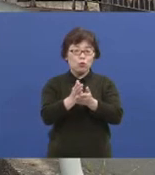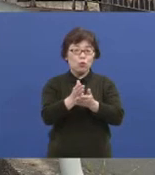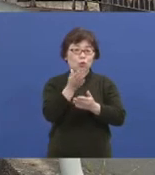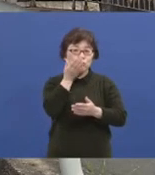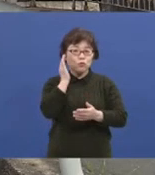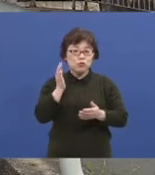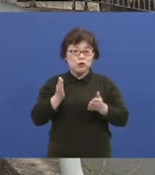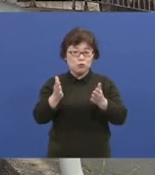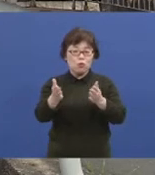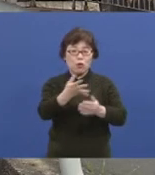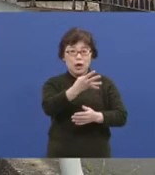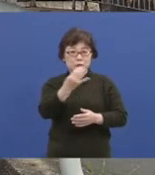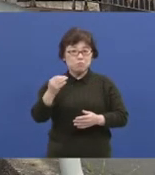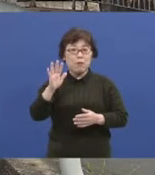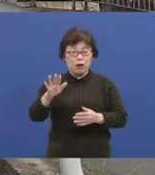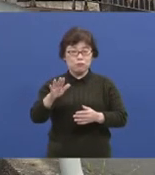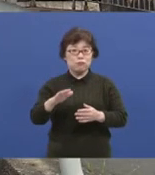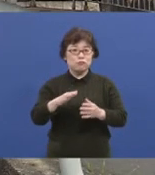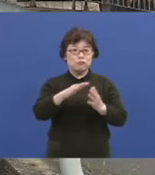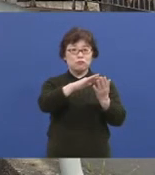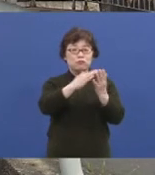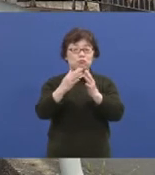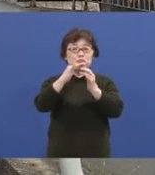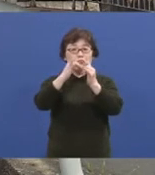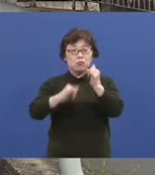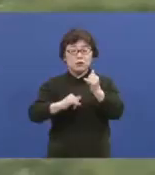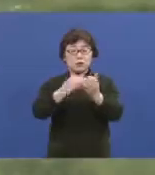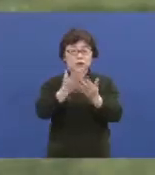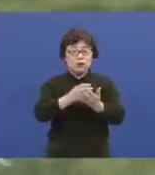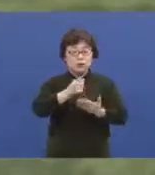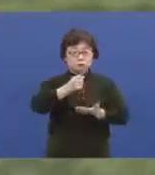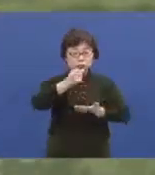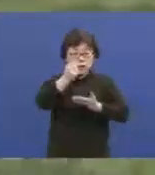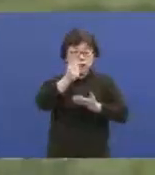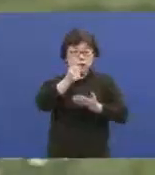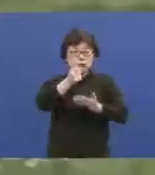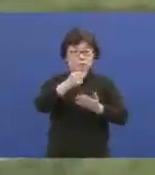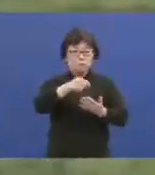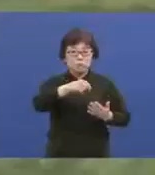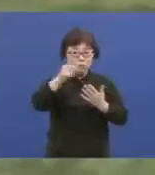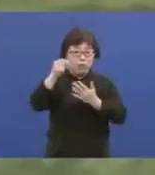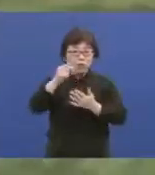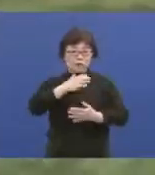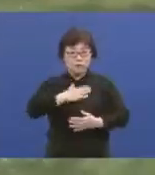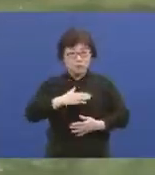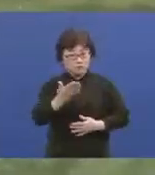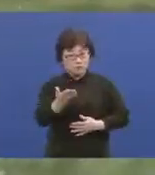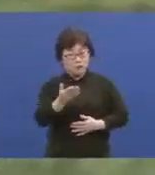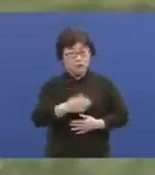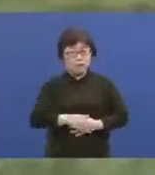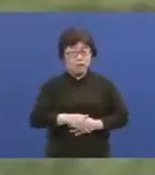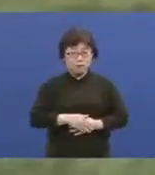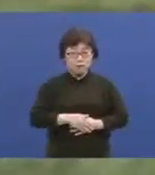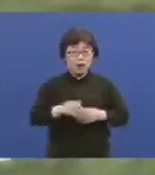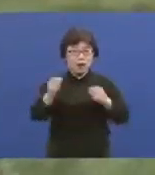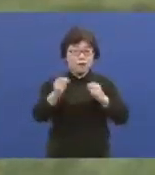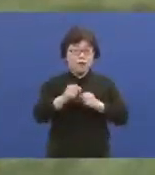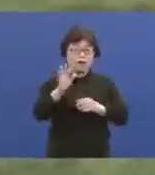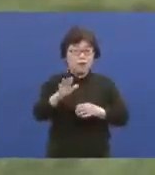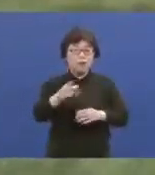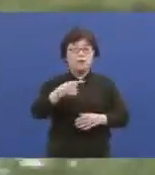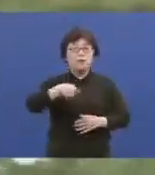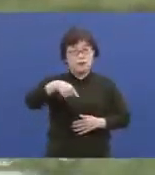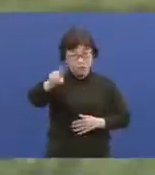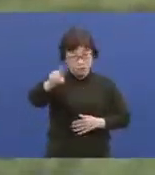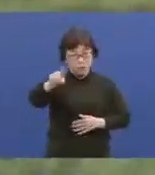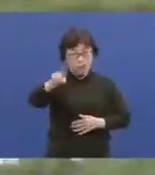その水路が街角遺産に選ばれているのを知ってますか？ 水路が街角遺産なんですか？ そうなんです。すぐそこなので行ってみましょうか。 は